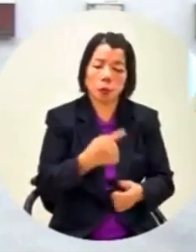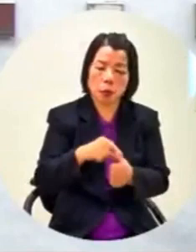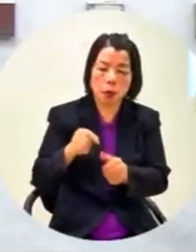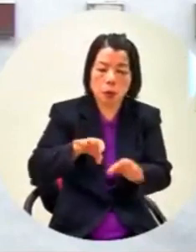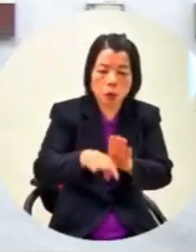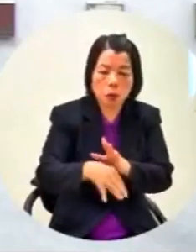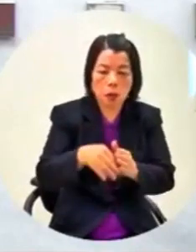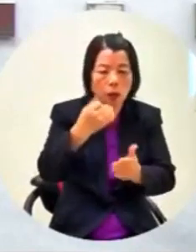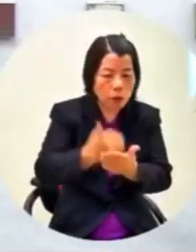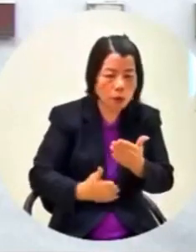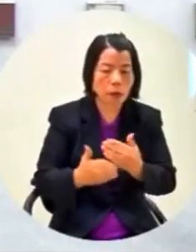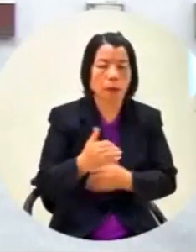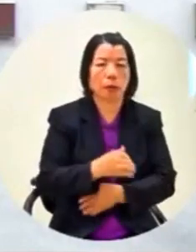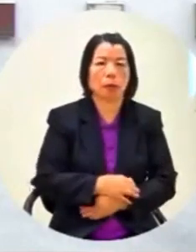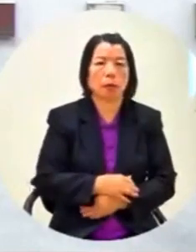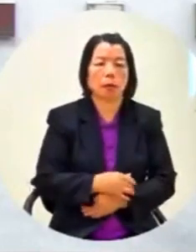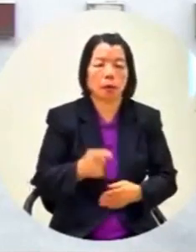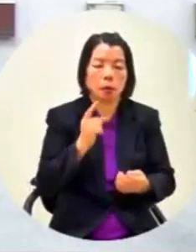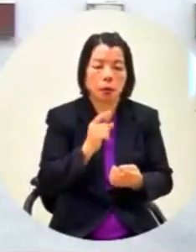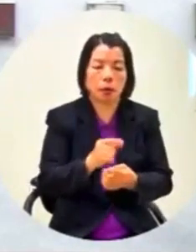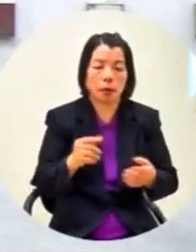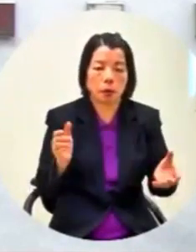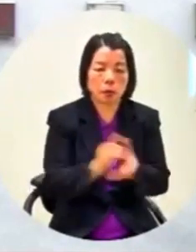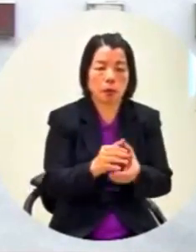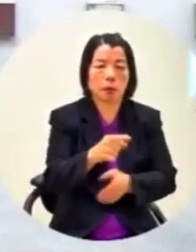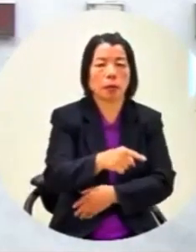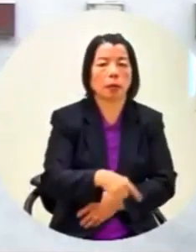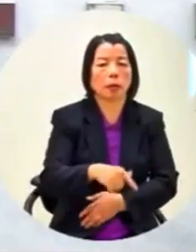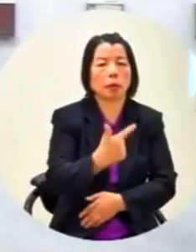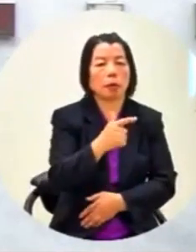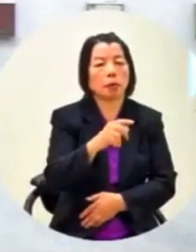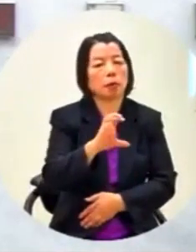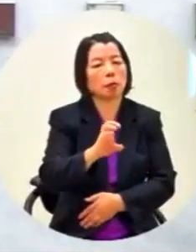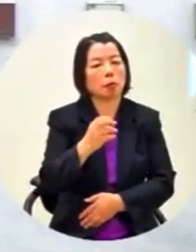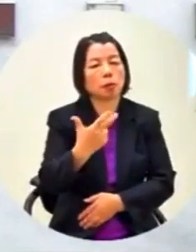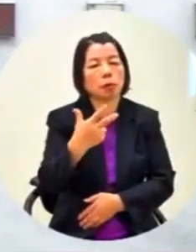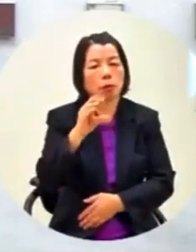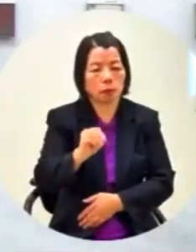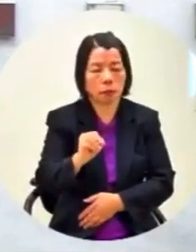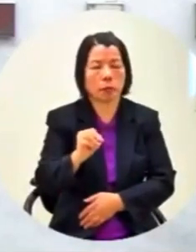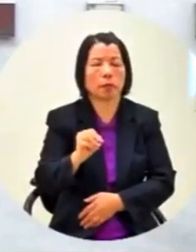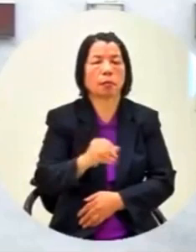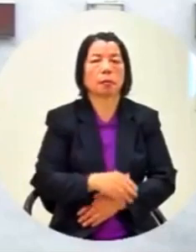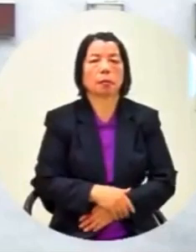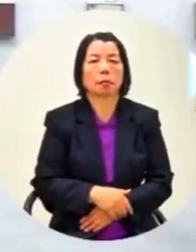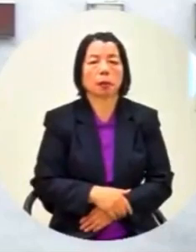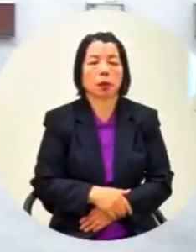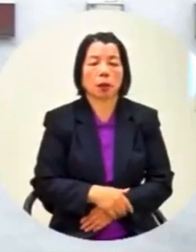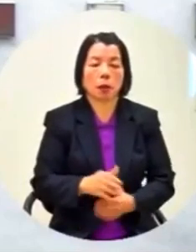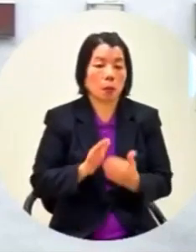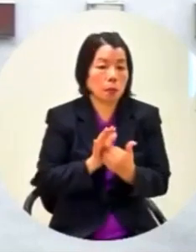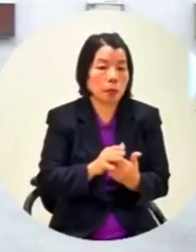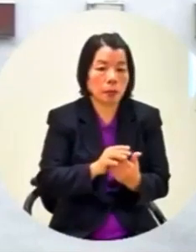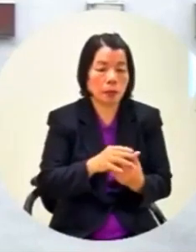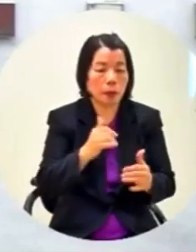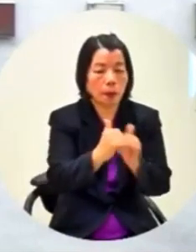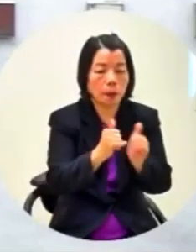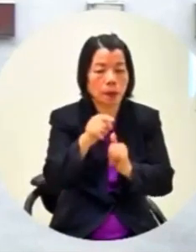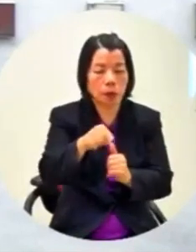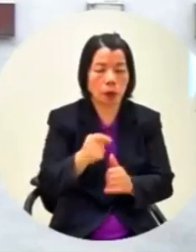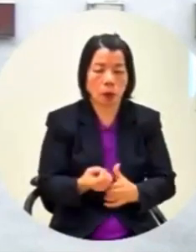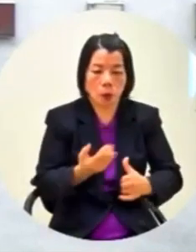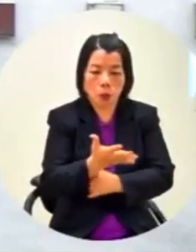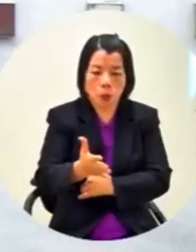征，降税金额达697万元。同时，为了避免民众在疫情期